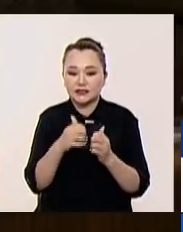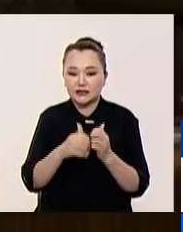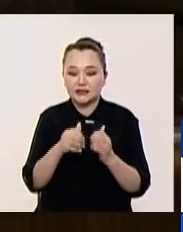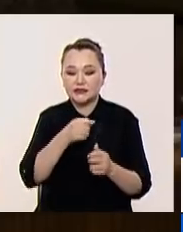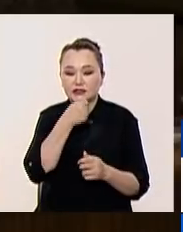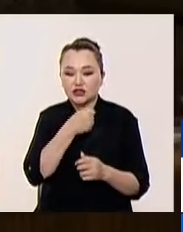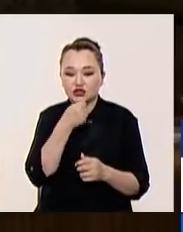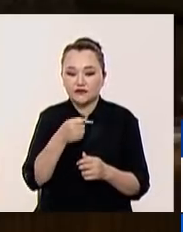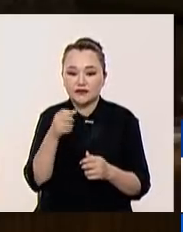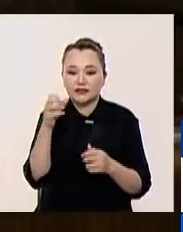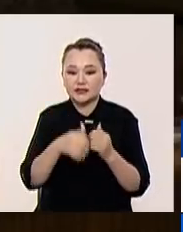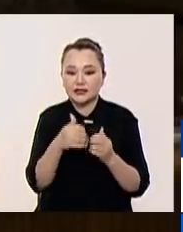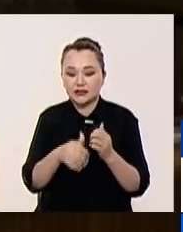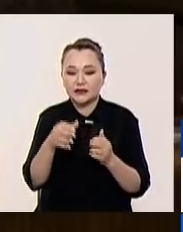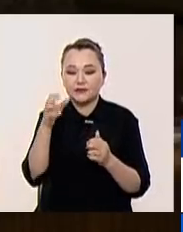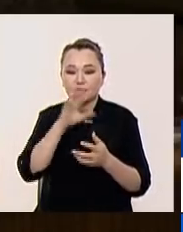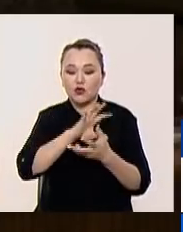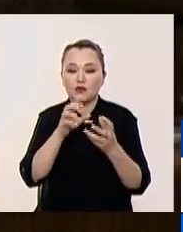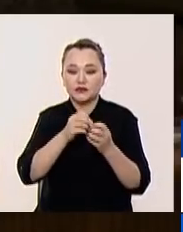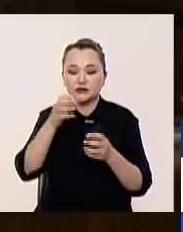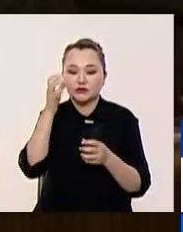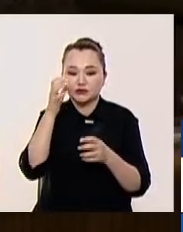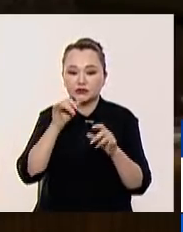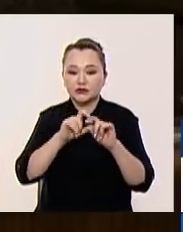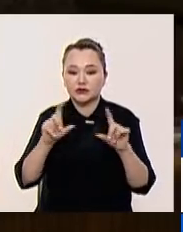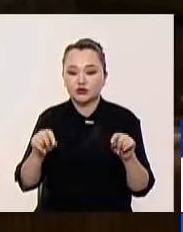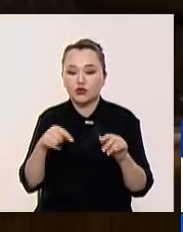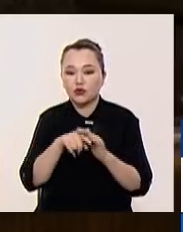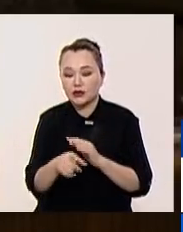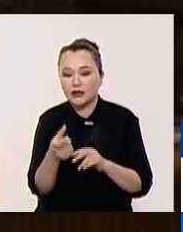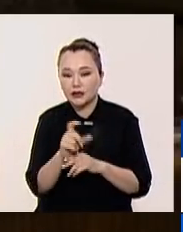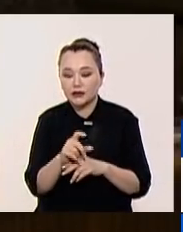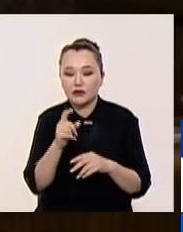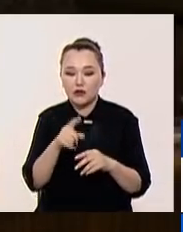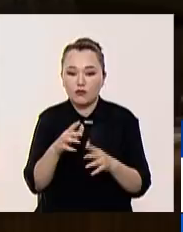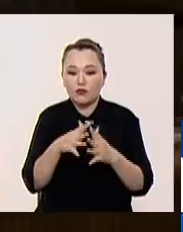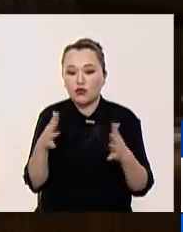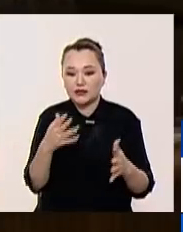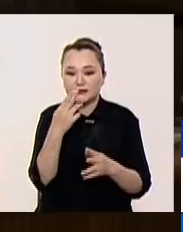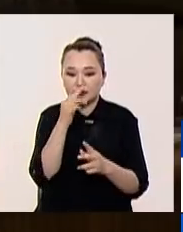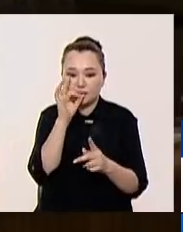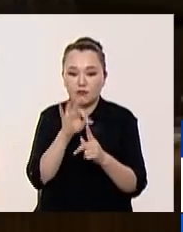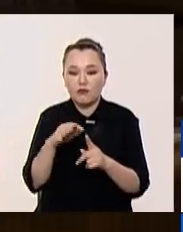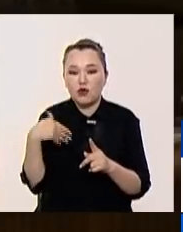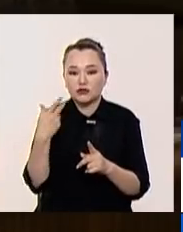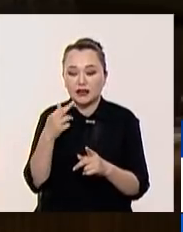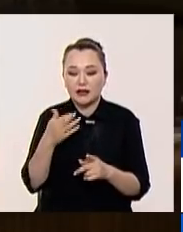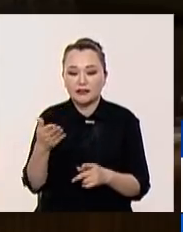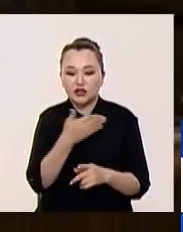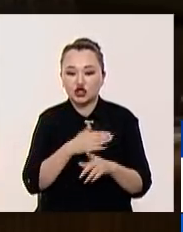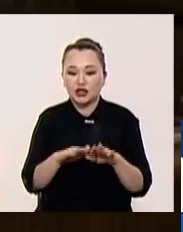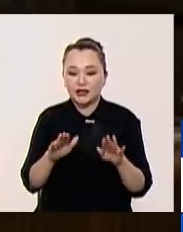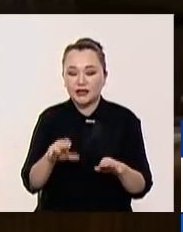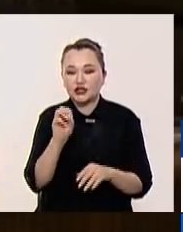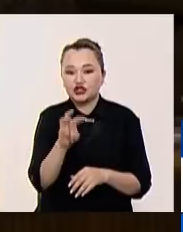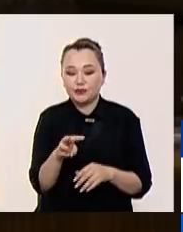старшего звена в общеобразовательных учебных заведениях. Это будет более целесообразным и полезным для наших детей,